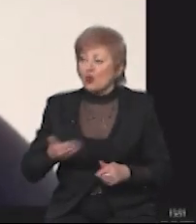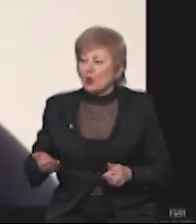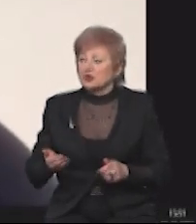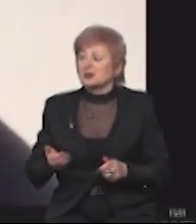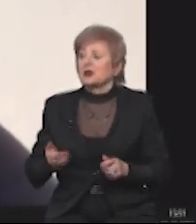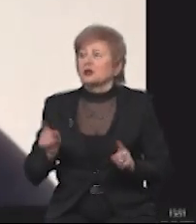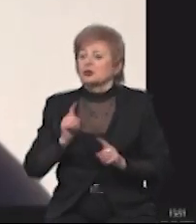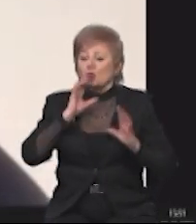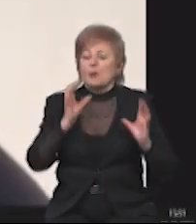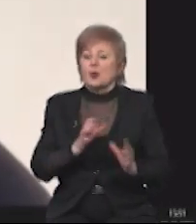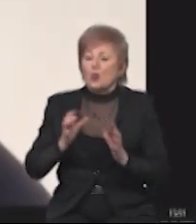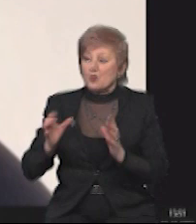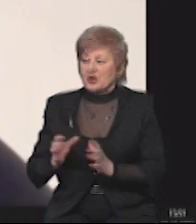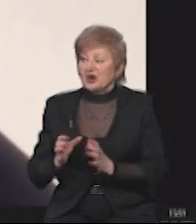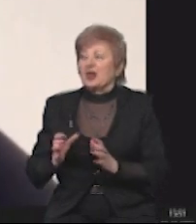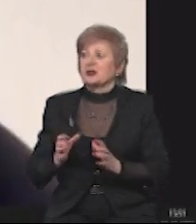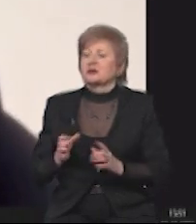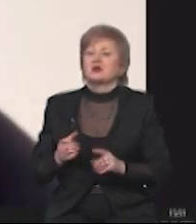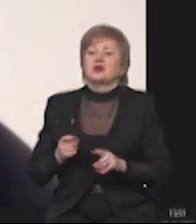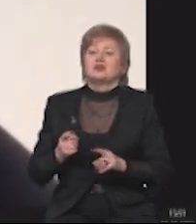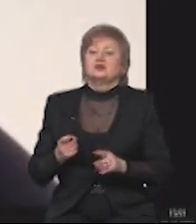уберечься от распространения.